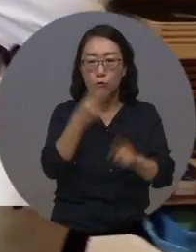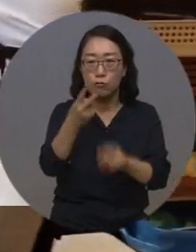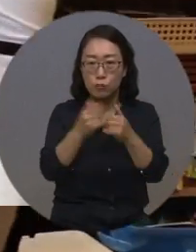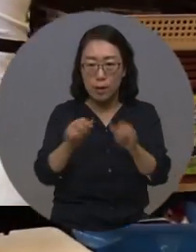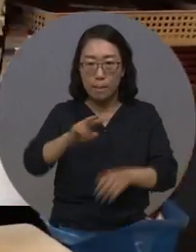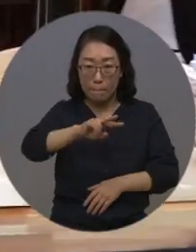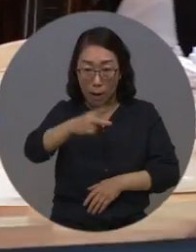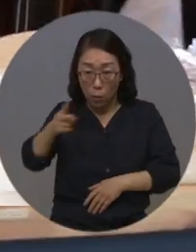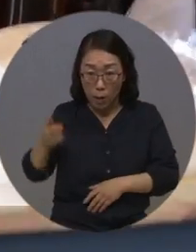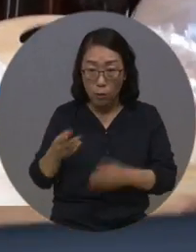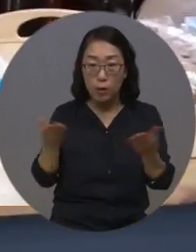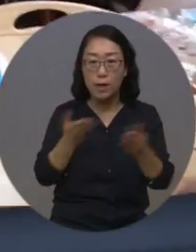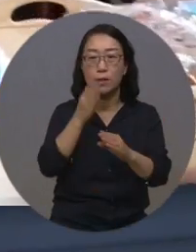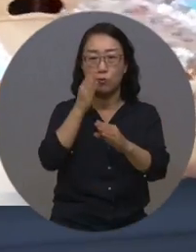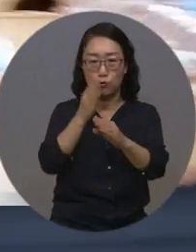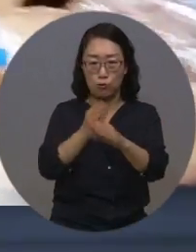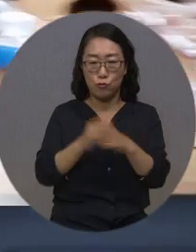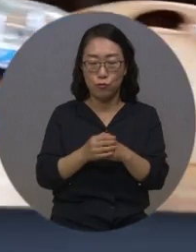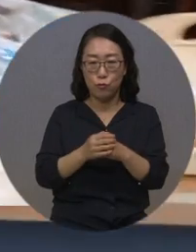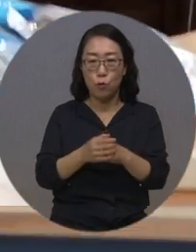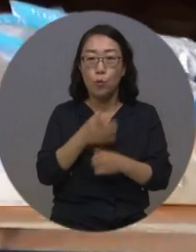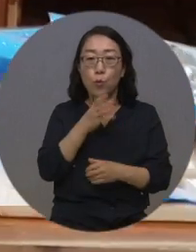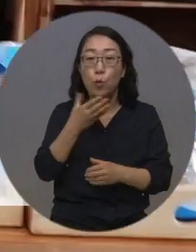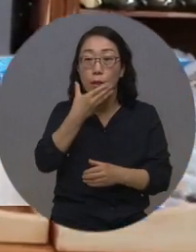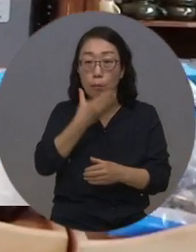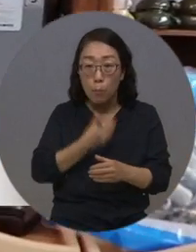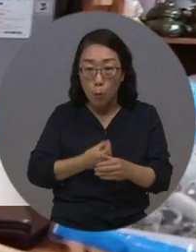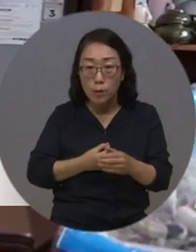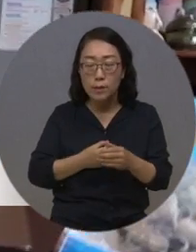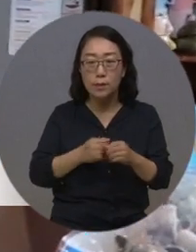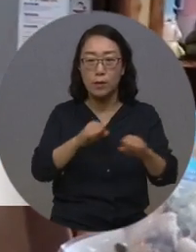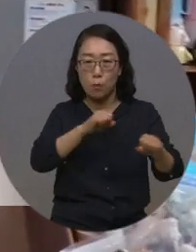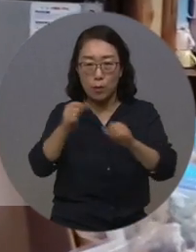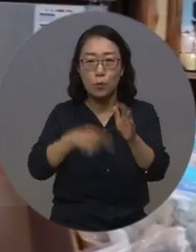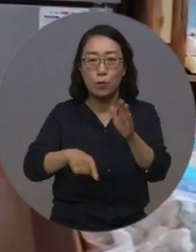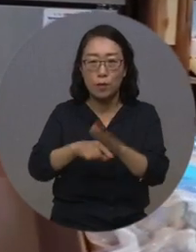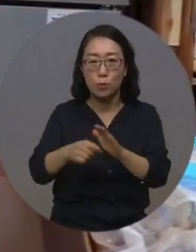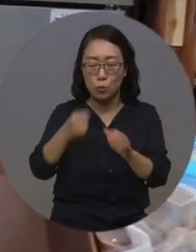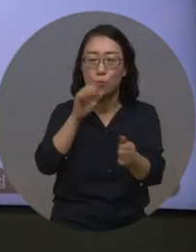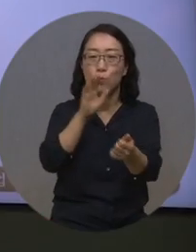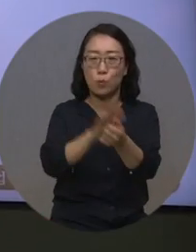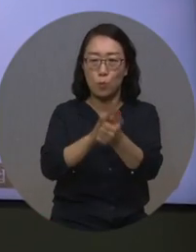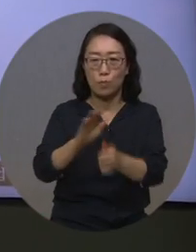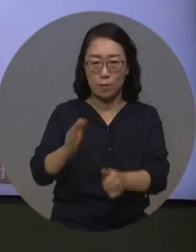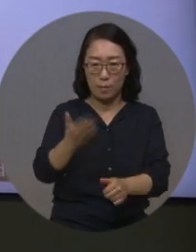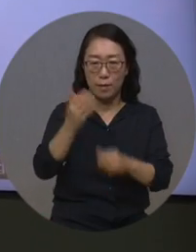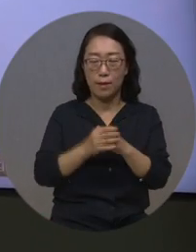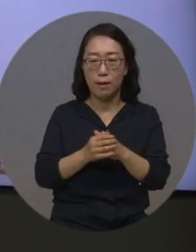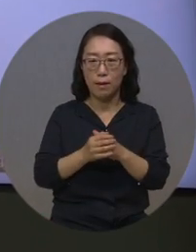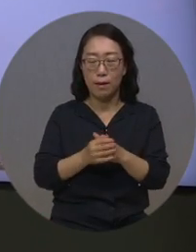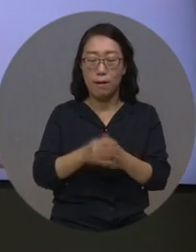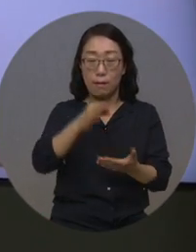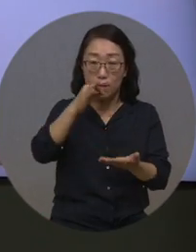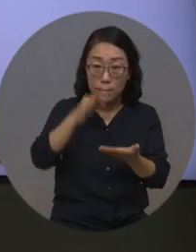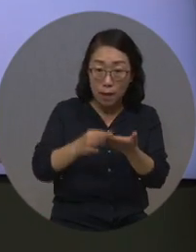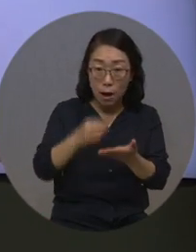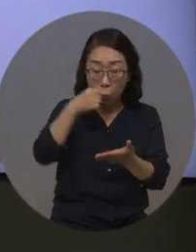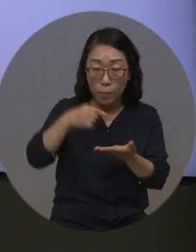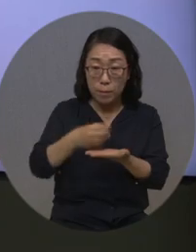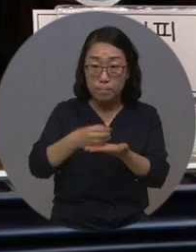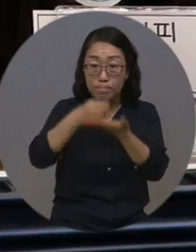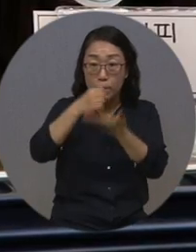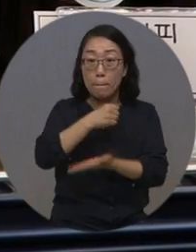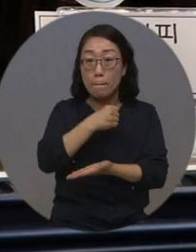근무를 하고 있어 여수시 노인복지 실현에 큰 힘이 되고 있습니다. 저렴한 가격으로 질